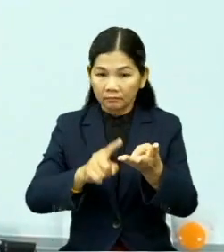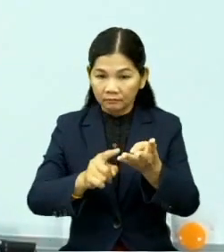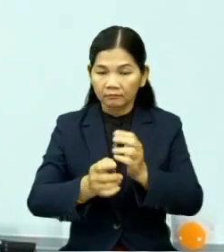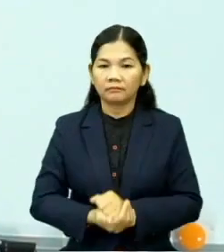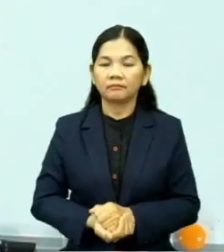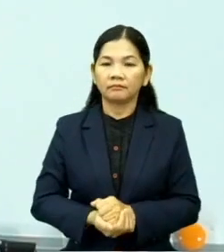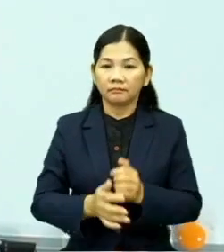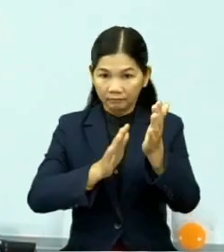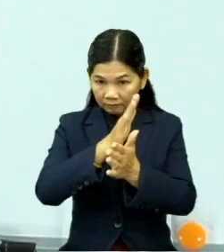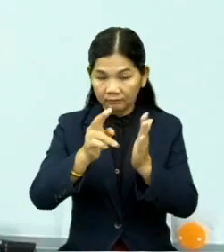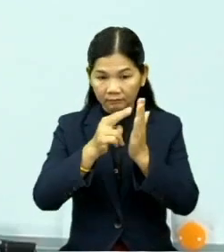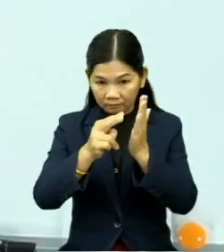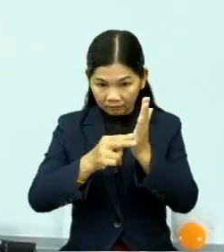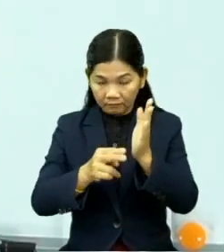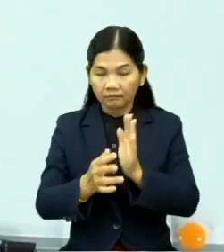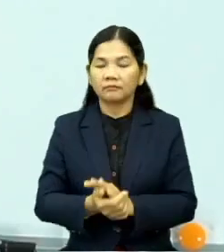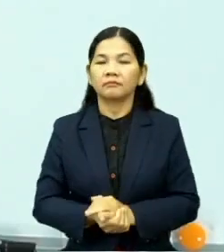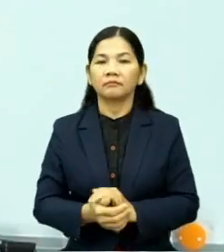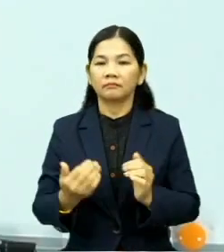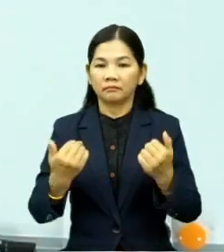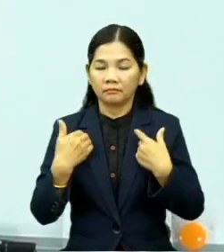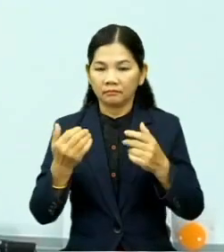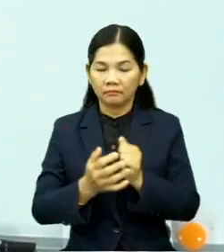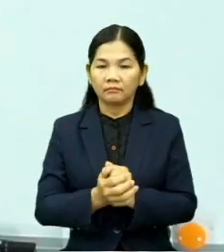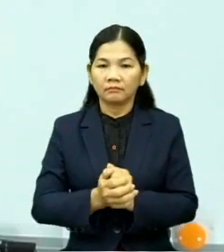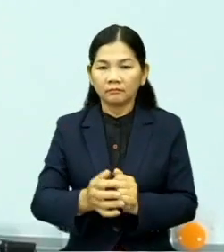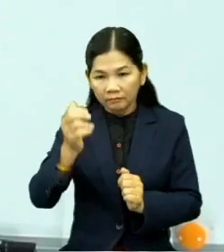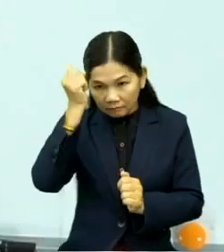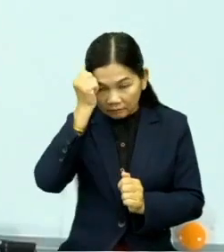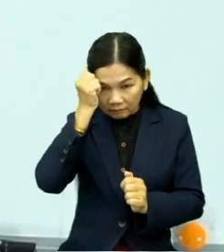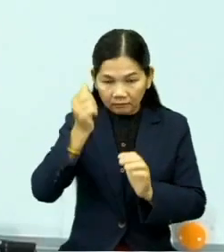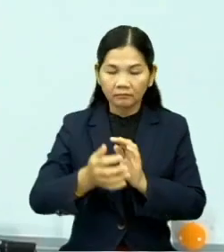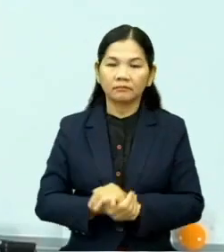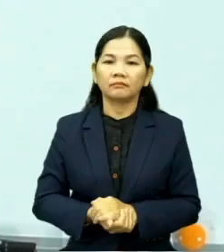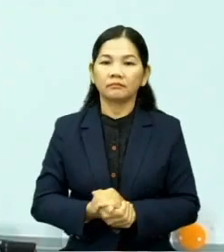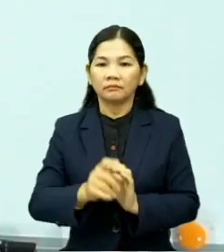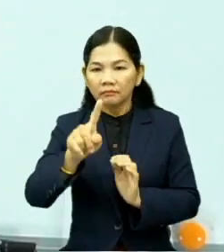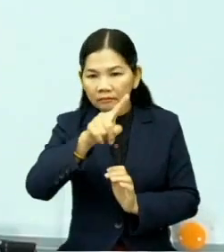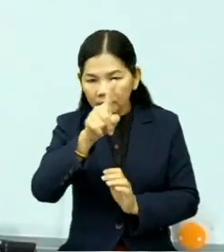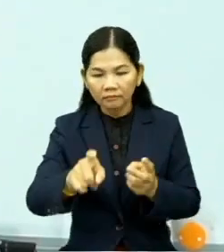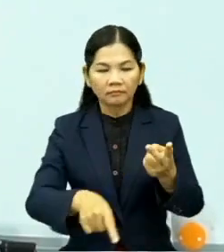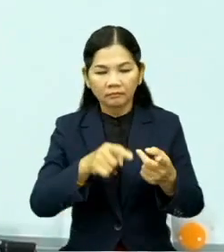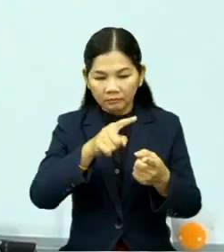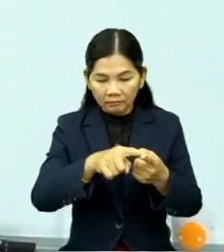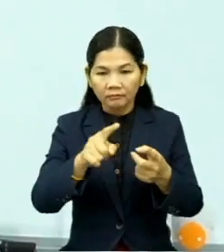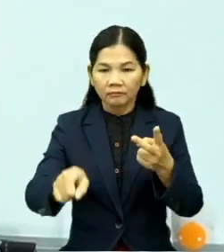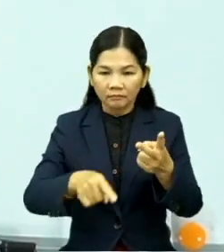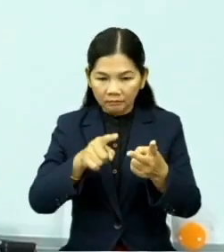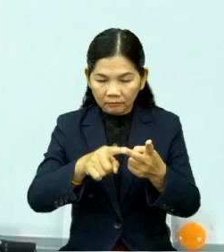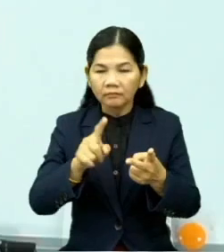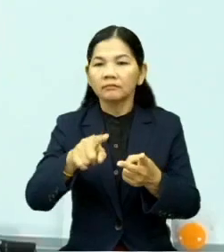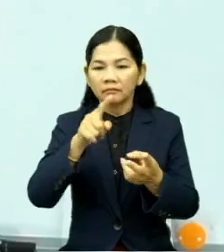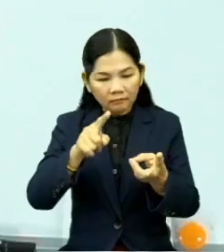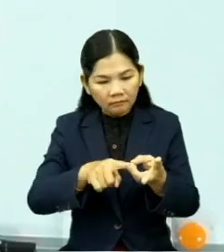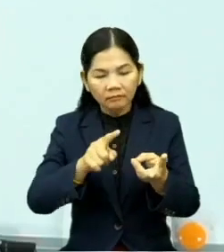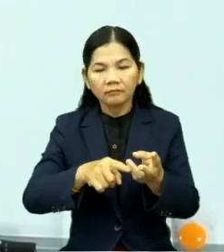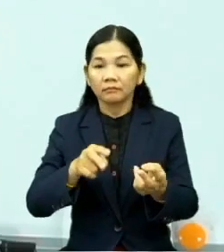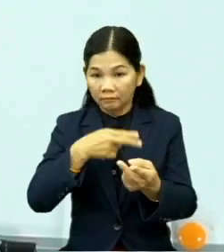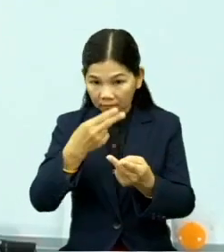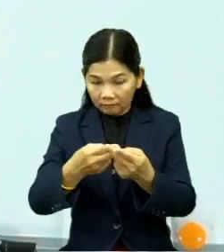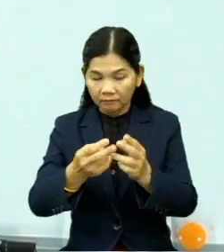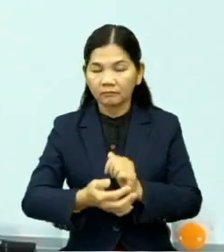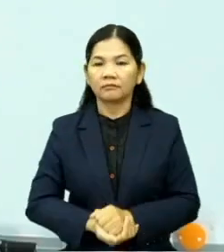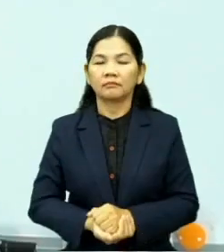4ហើយកូនអានអត្ថបទនេះអញ្ចឹងកូនត្រូវចាកូនត្រូវចងចាំថាចាសំណួរទី1ចាតើយើងត្រូវឆ្លើយដូចម្ដេចចាសំ